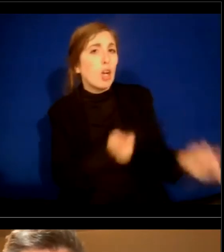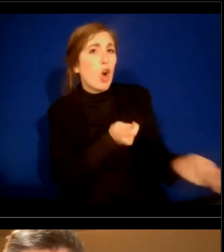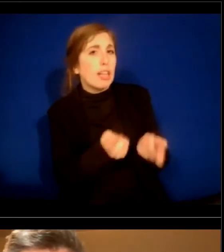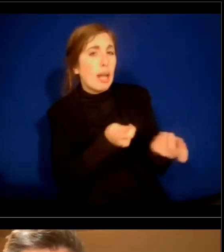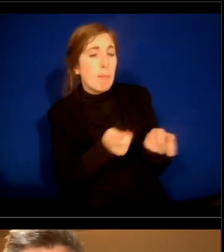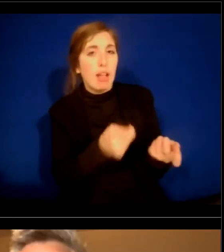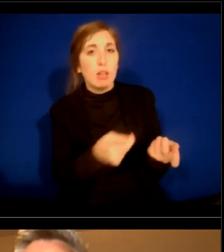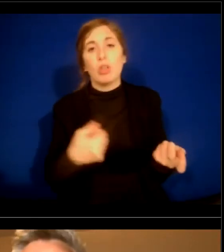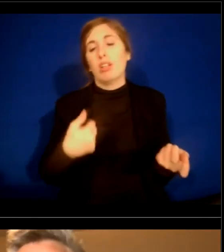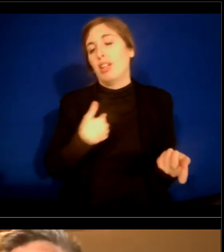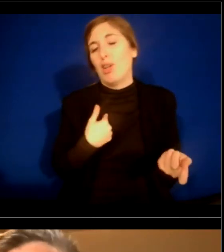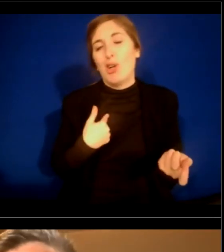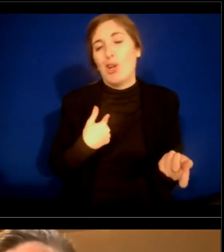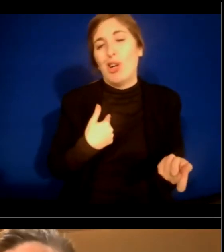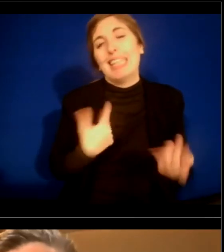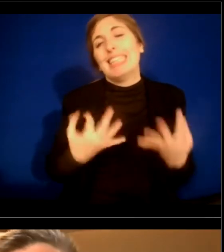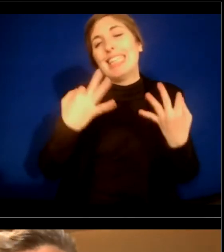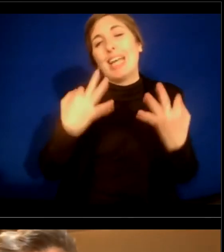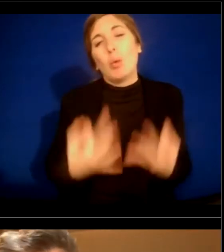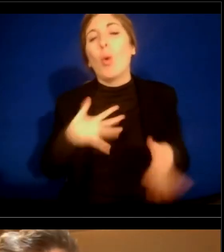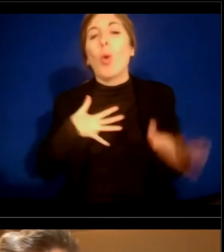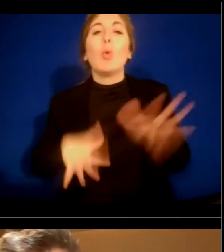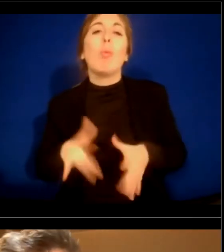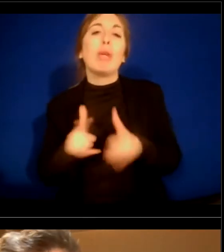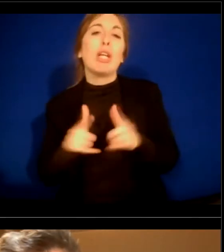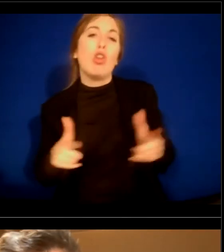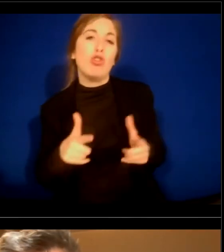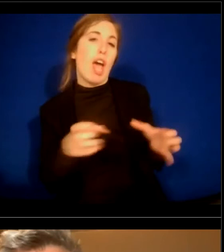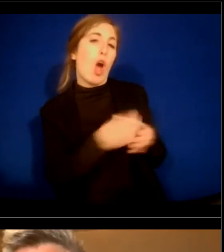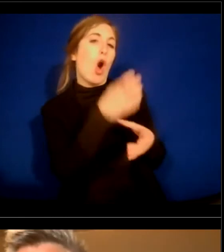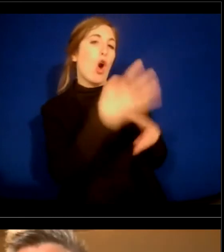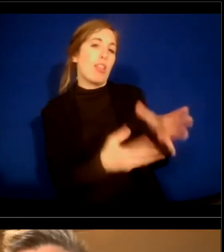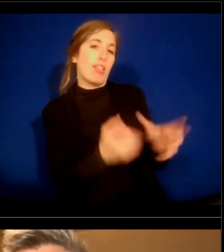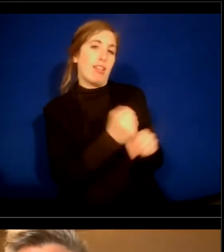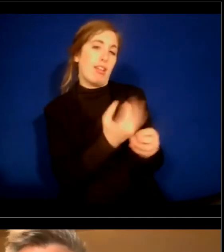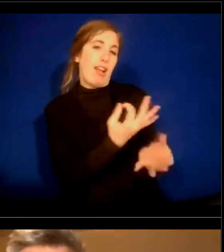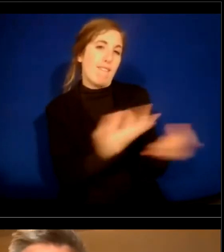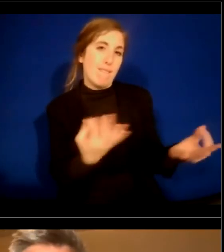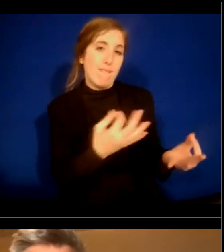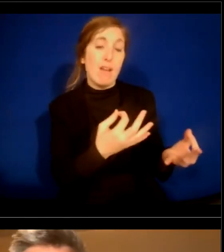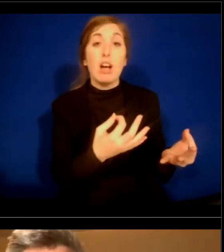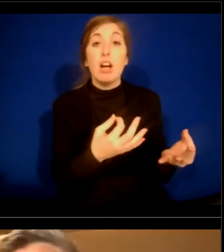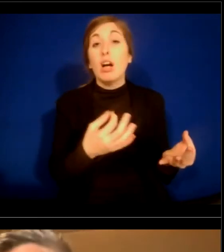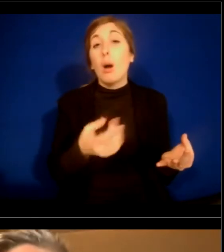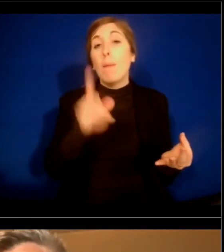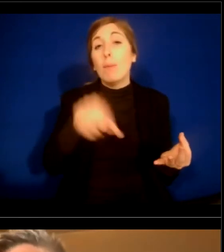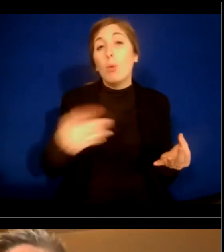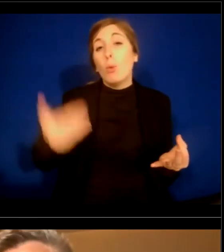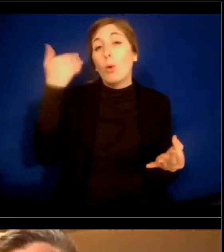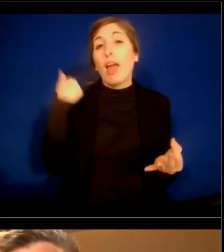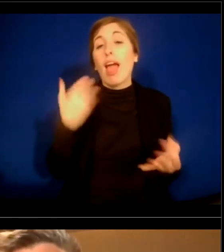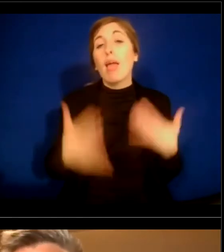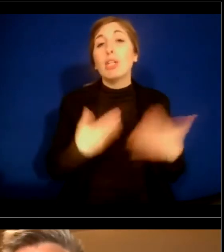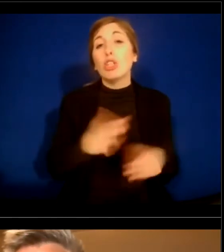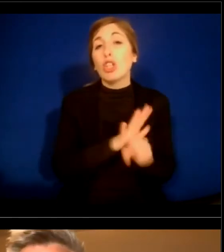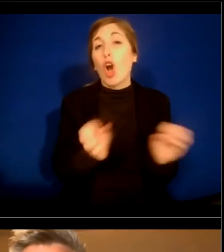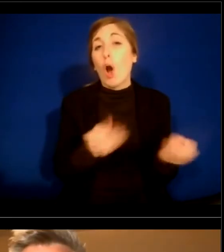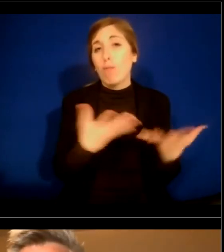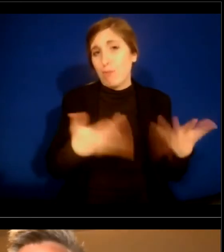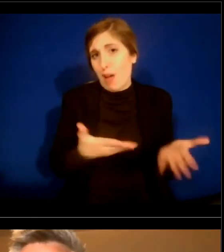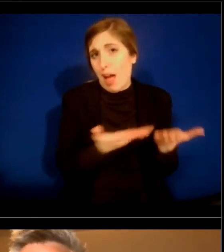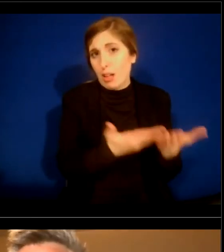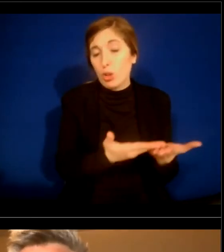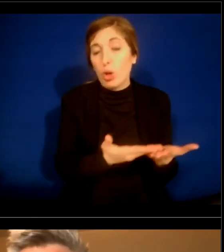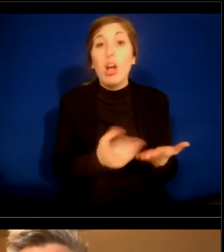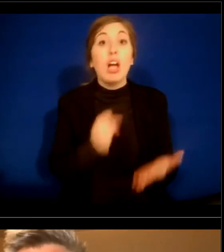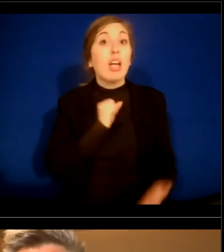con piacere, attivare degli psicologi ucraini da remoto, non necessariamente solo online, perché facendo una prima